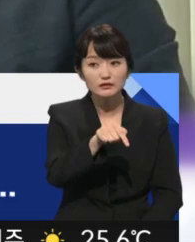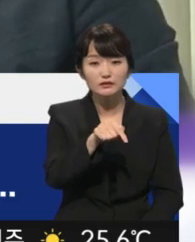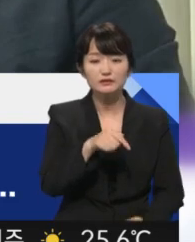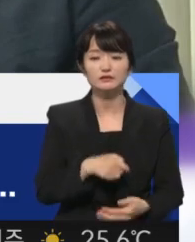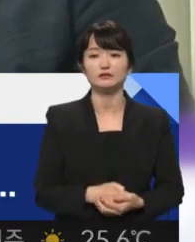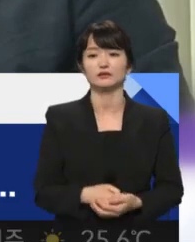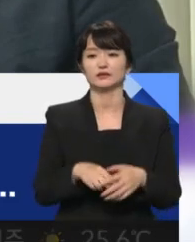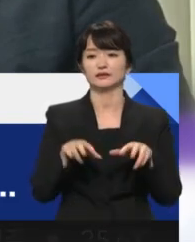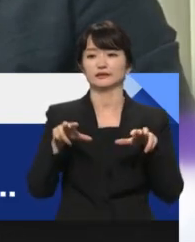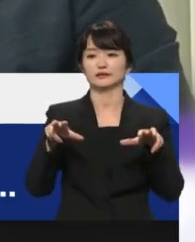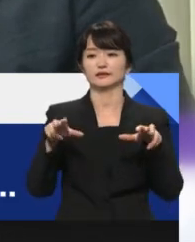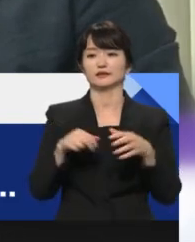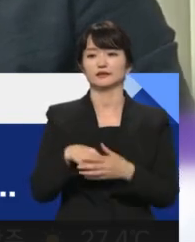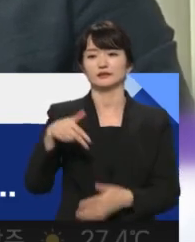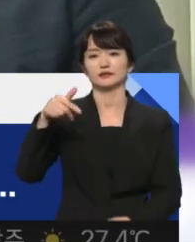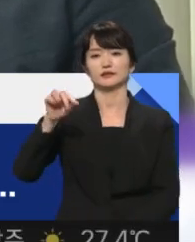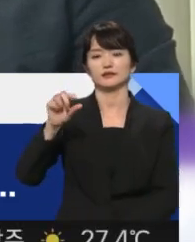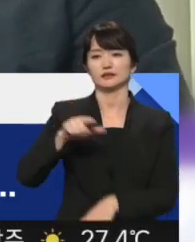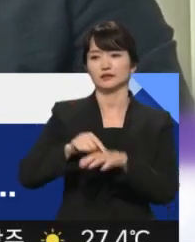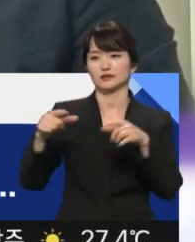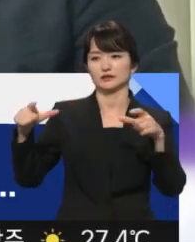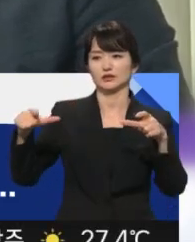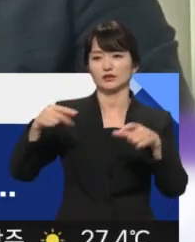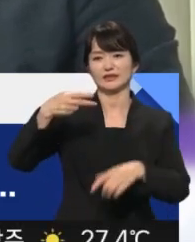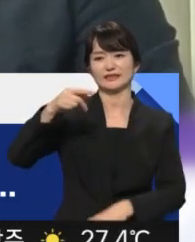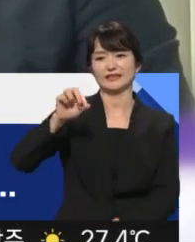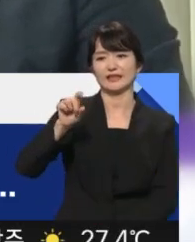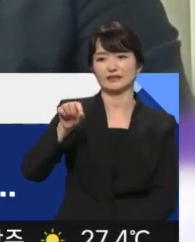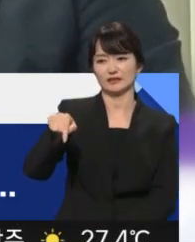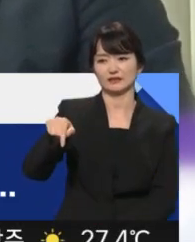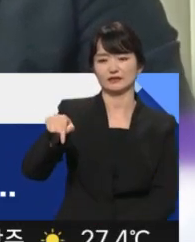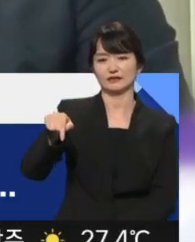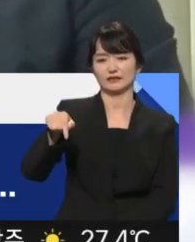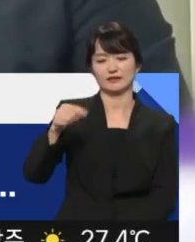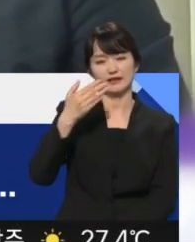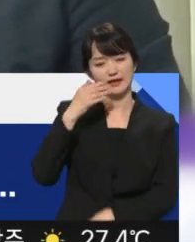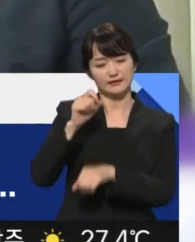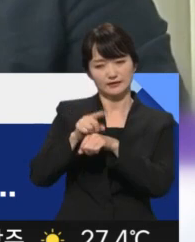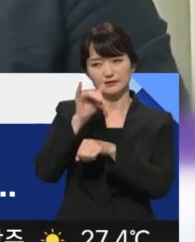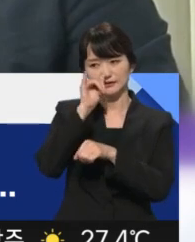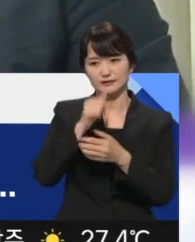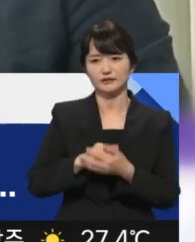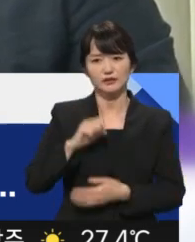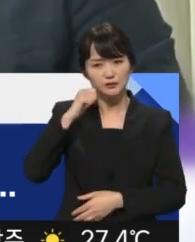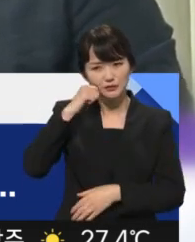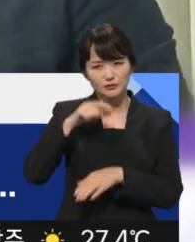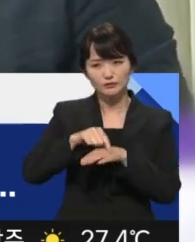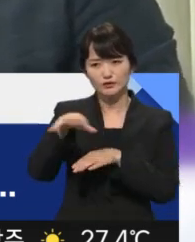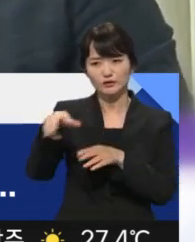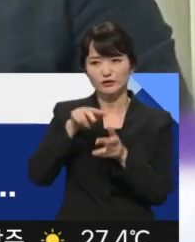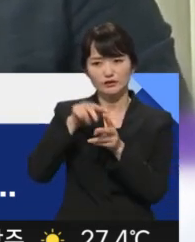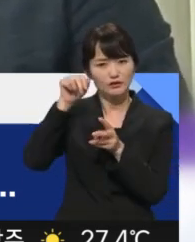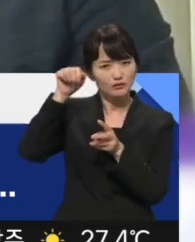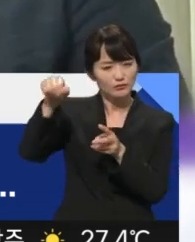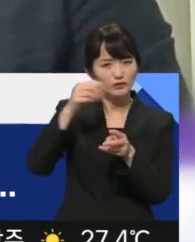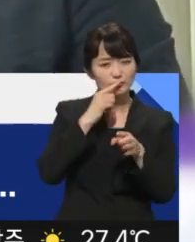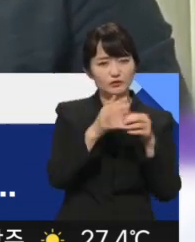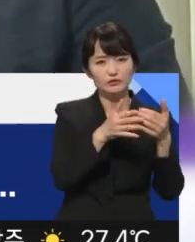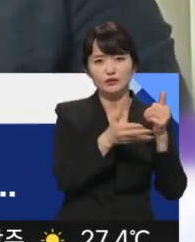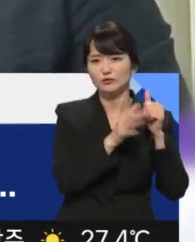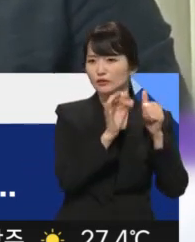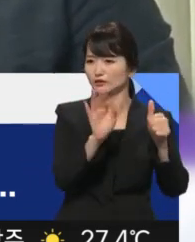나오는 게 지금 장제원 지역구 사상. 예, 네. 여기에 가능성. 그러니까 험지로 나가는데 민주당이 공천 안 해도